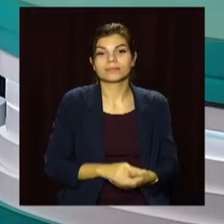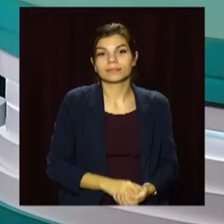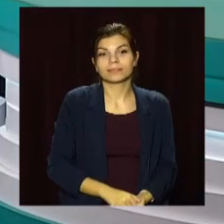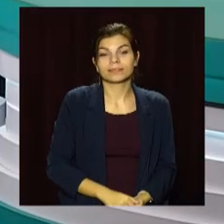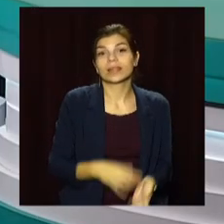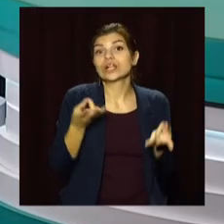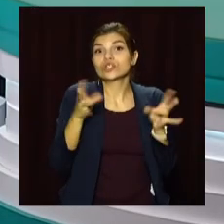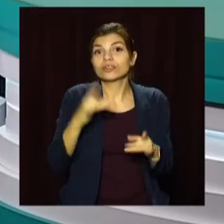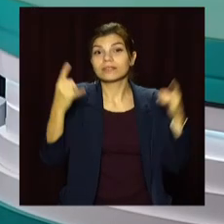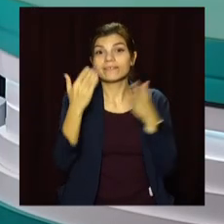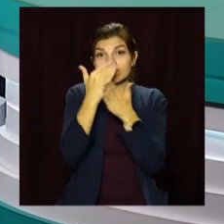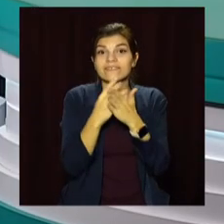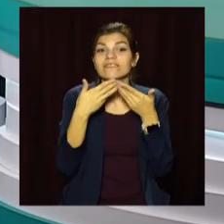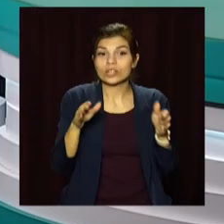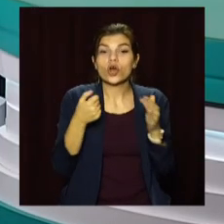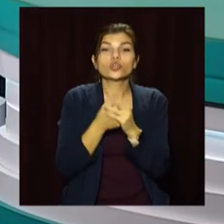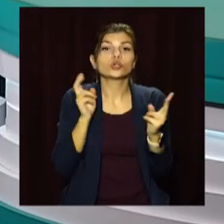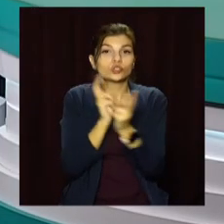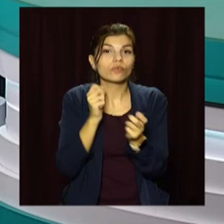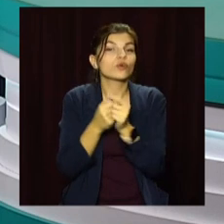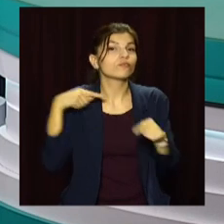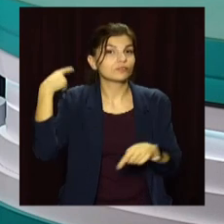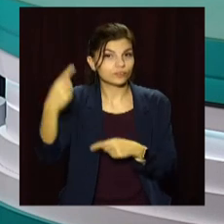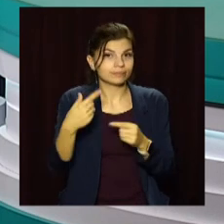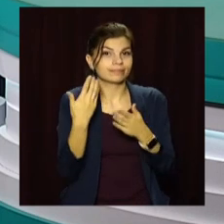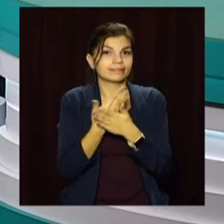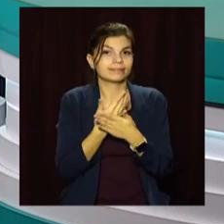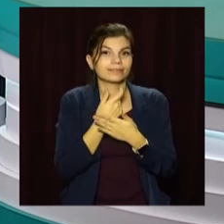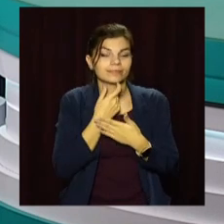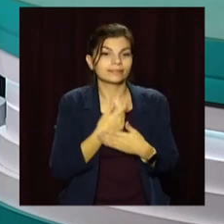Залишайтесь відкритим! До зустрічі в наступному ефірі!